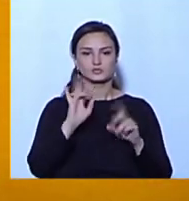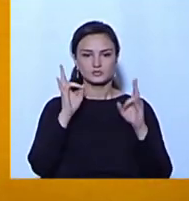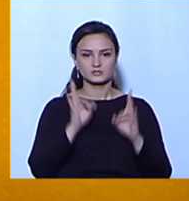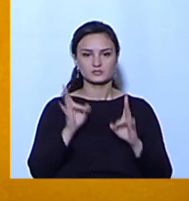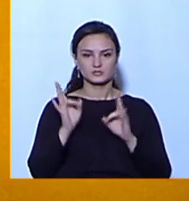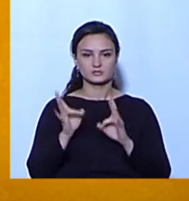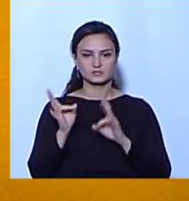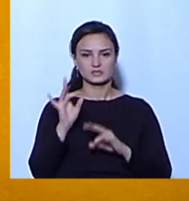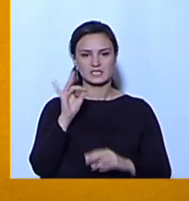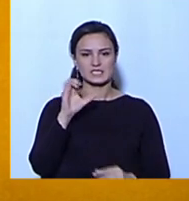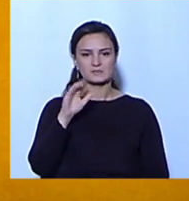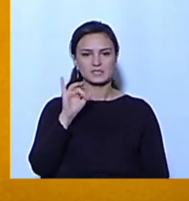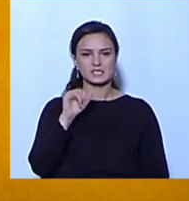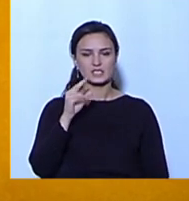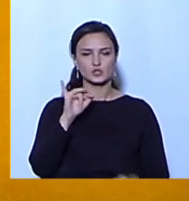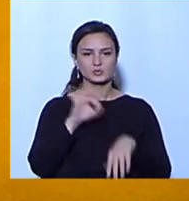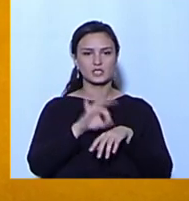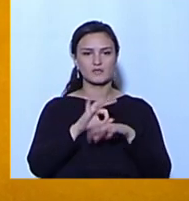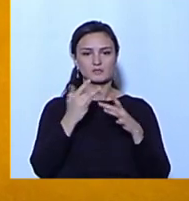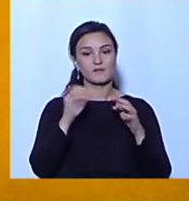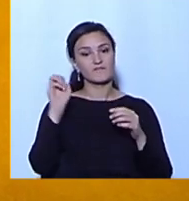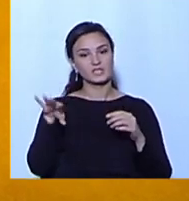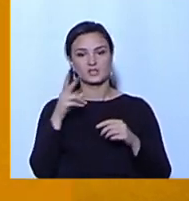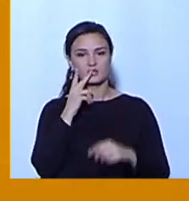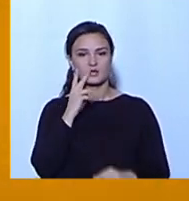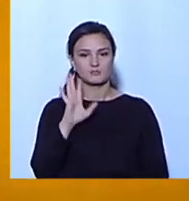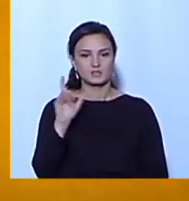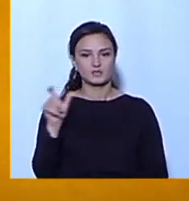ემართებათ რესპირაციული დაავადებები, ვიდრე არამწეველებს.